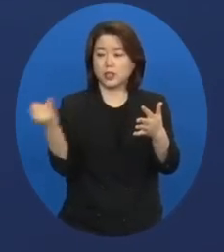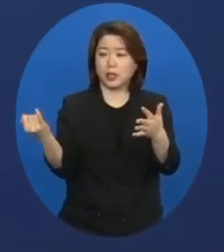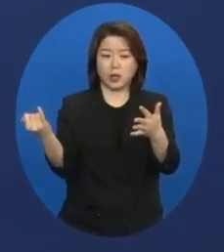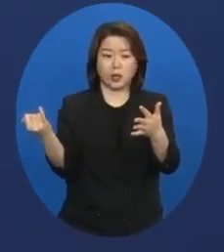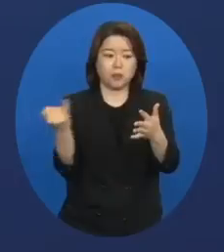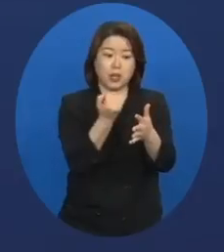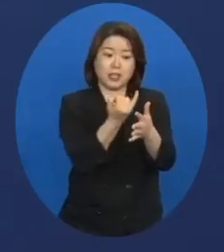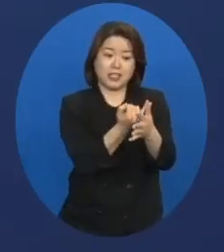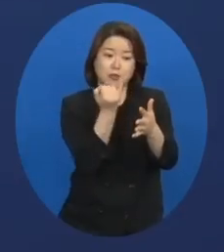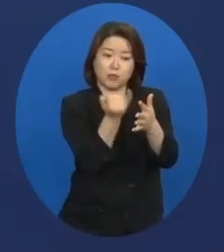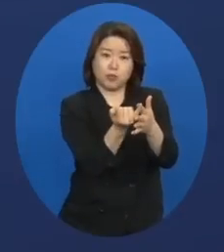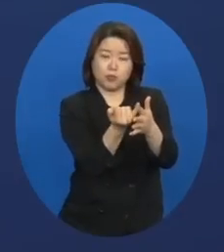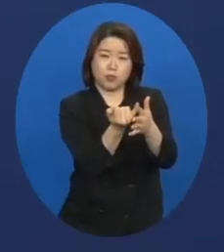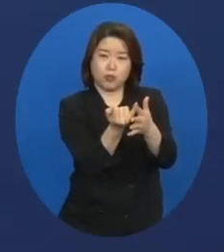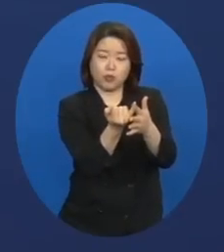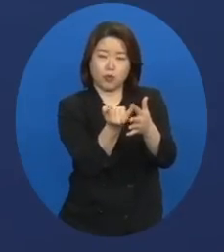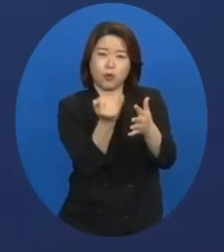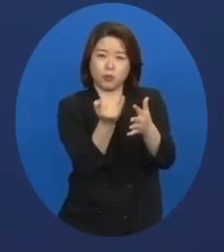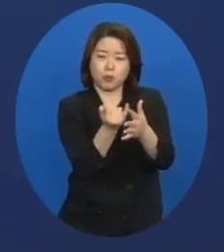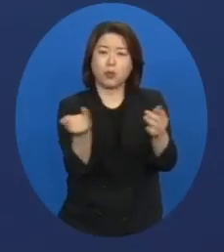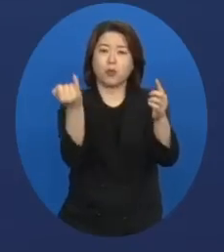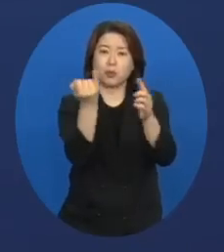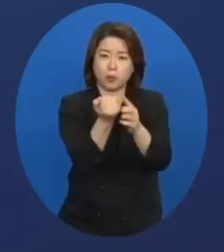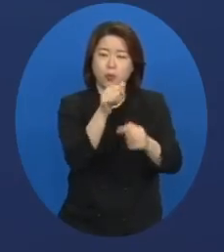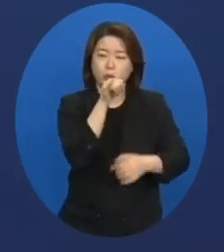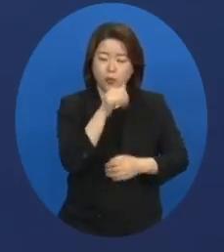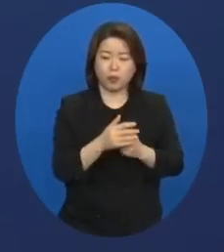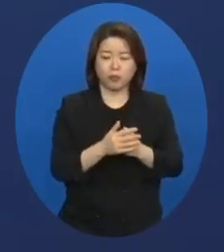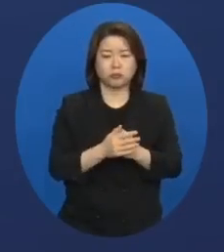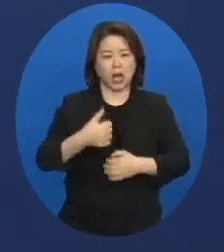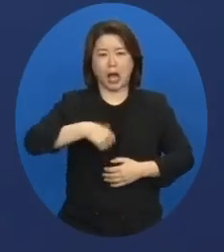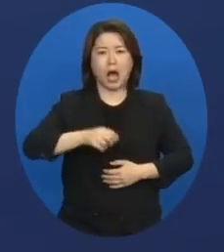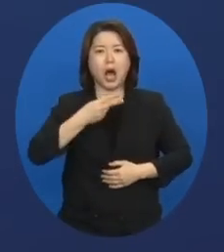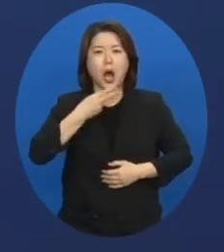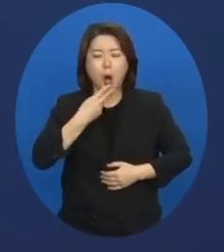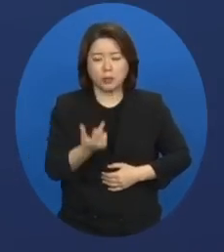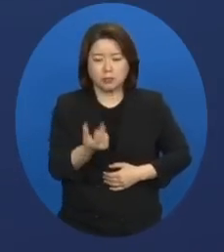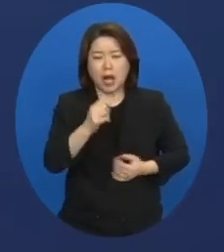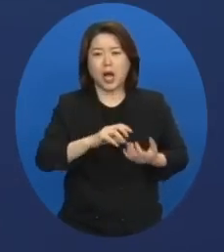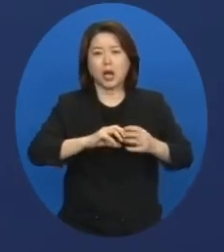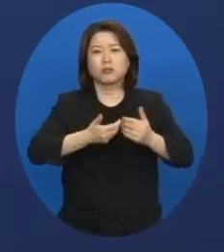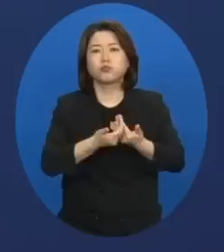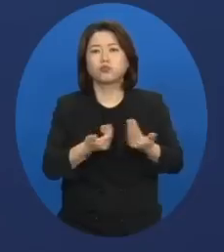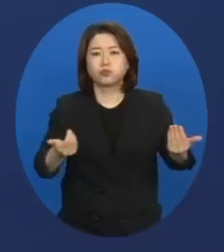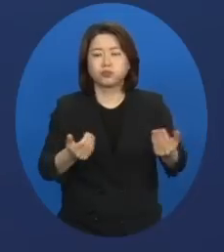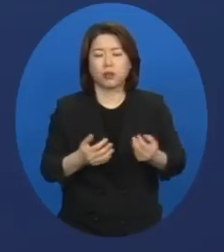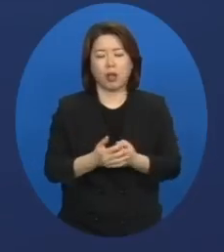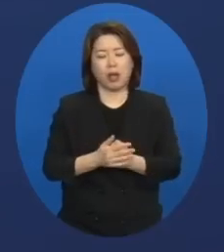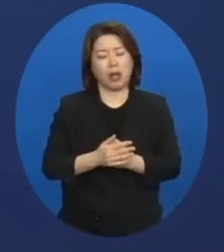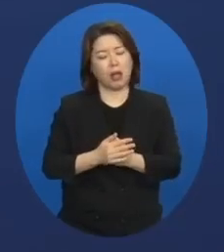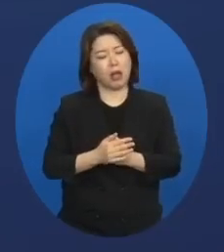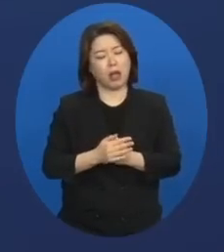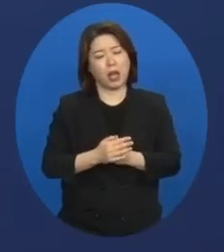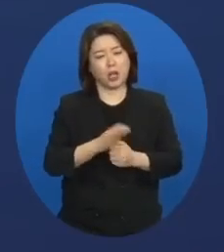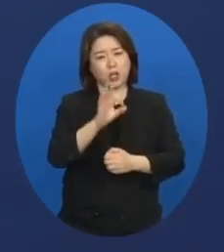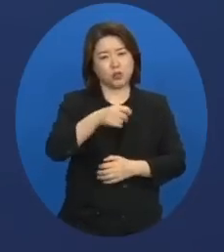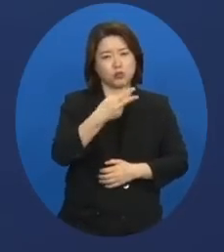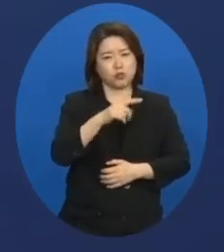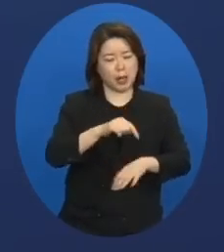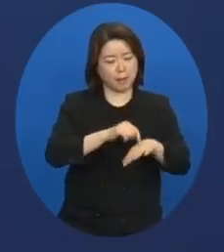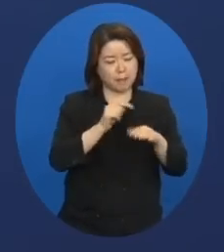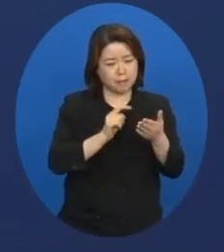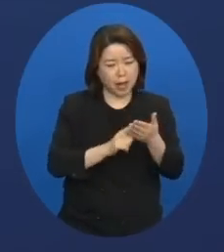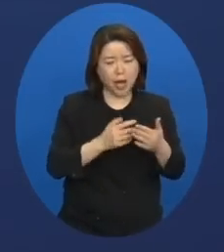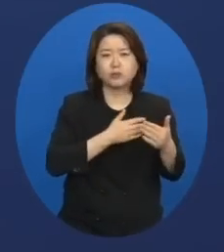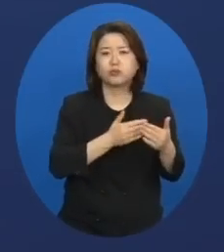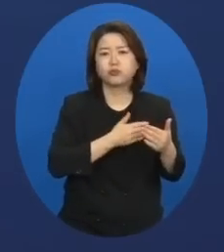결혼시키는데 둘째 아들도 자식이 없이 일찍 죽습니다. 유다가 마음에 불안한 마음이 들었는지